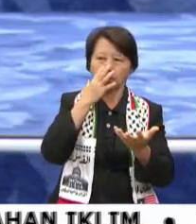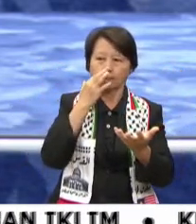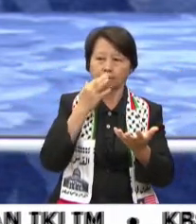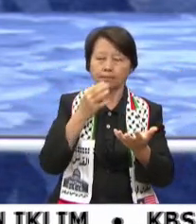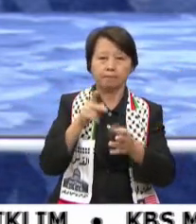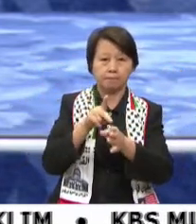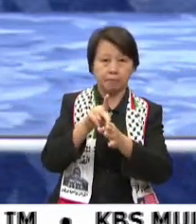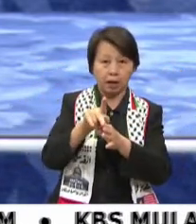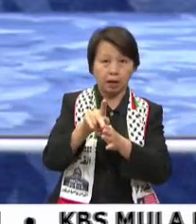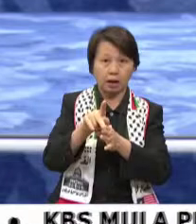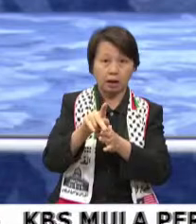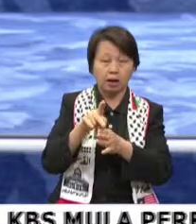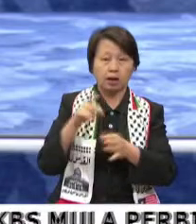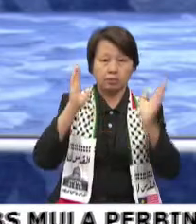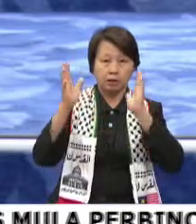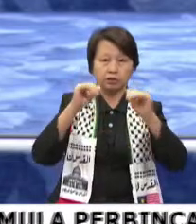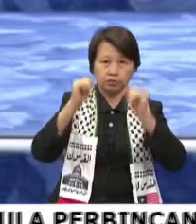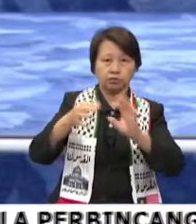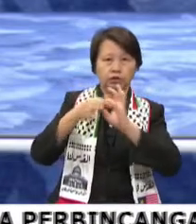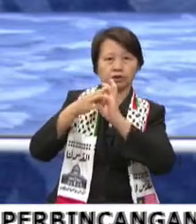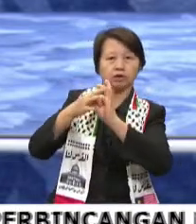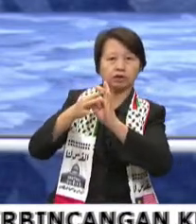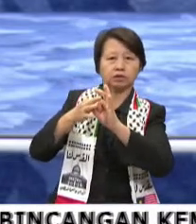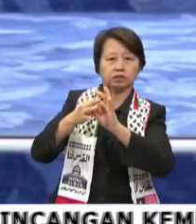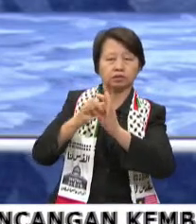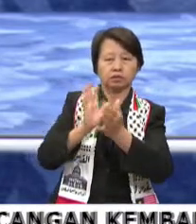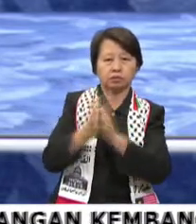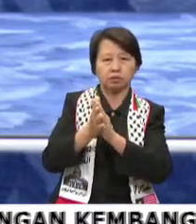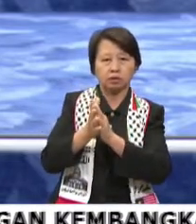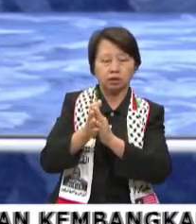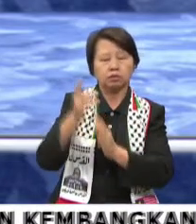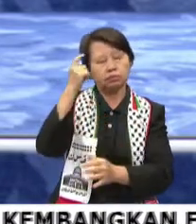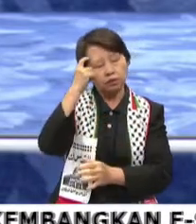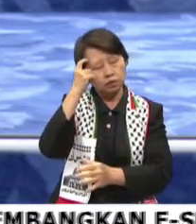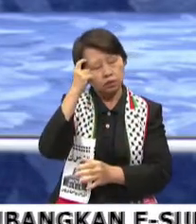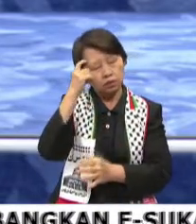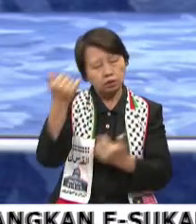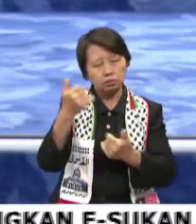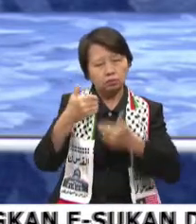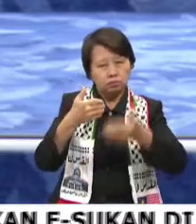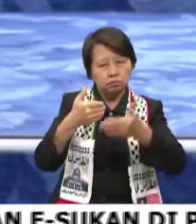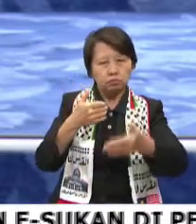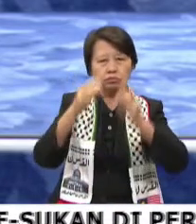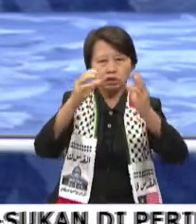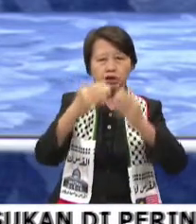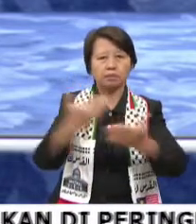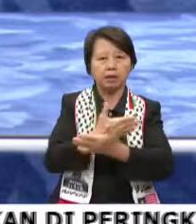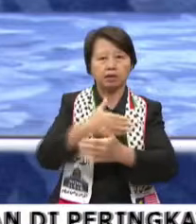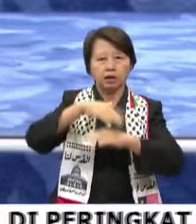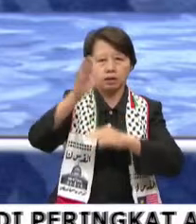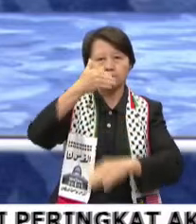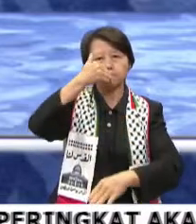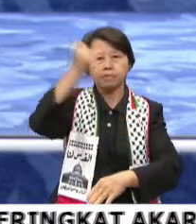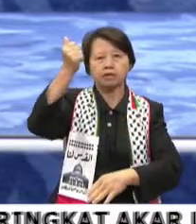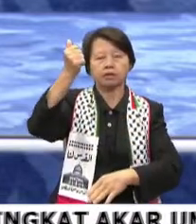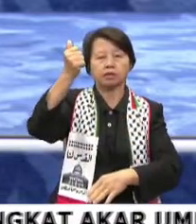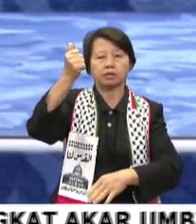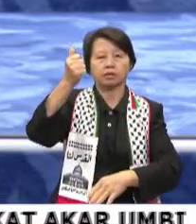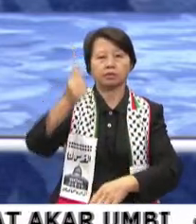pakar-pakar kita dapat bekerjasama supaya memikirkan langkah-langkah u yang lebih